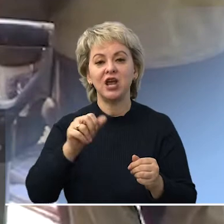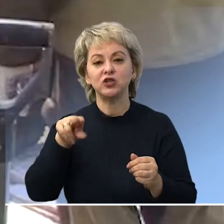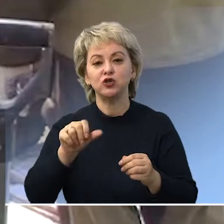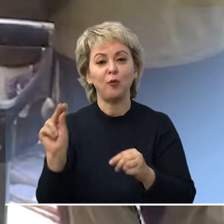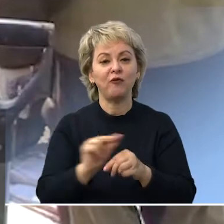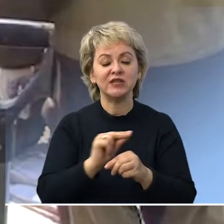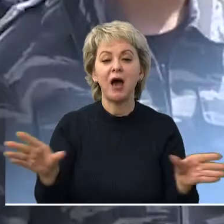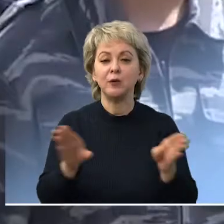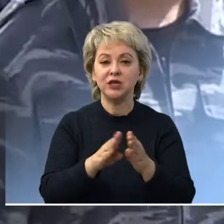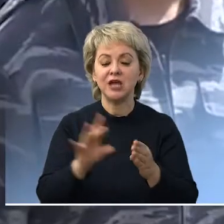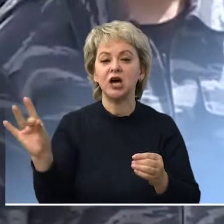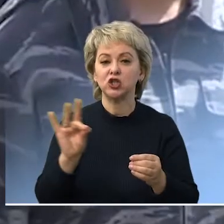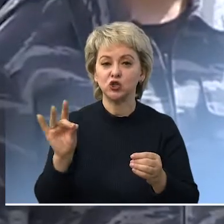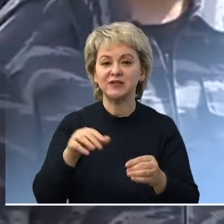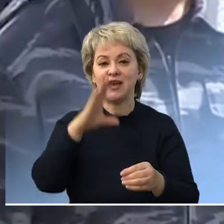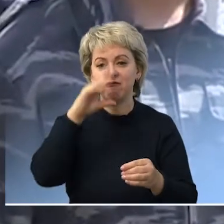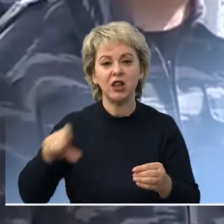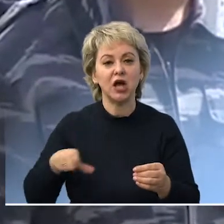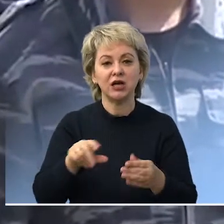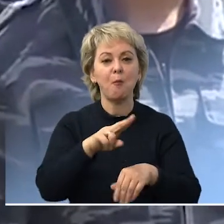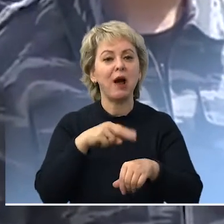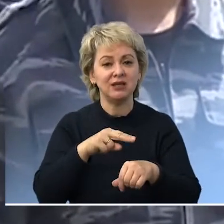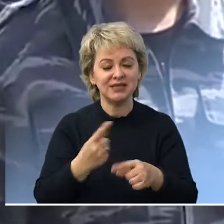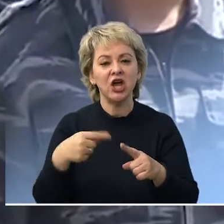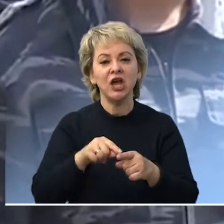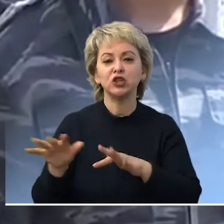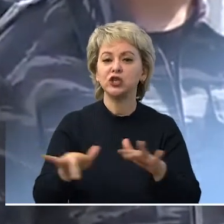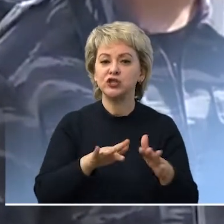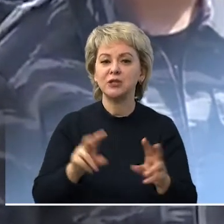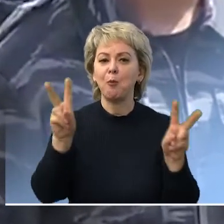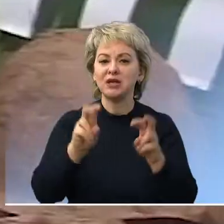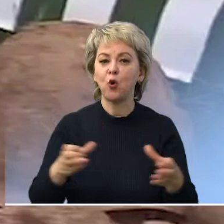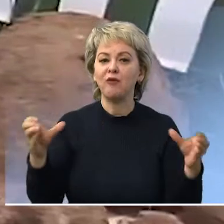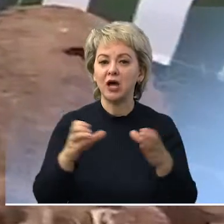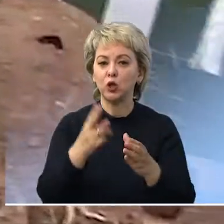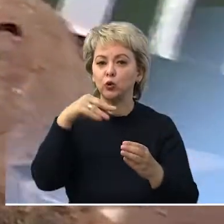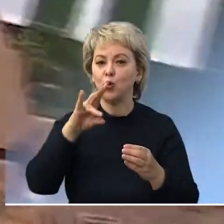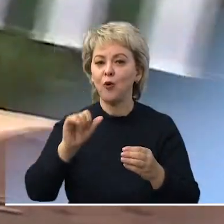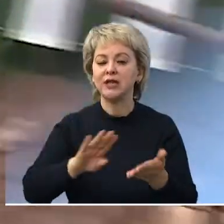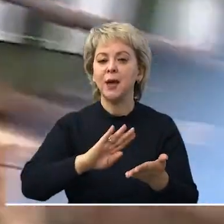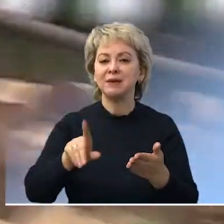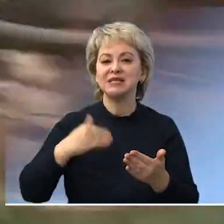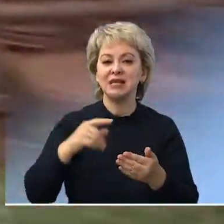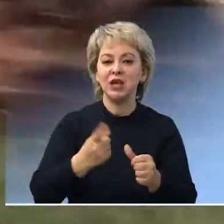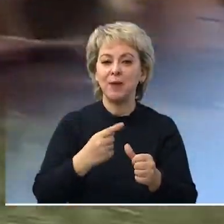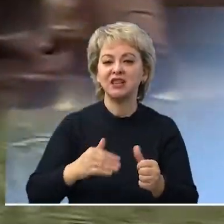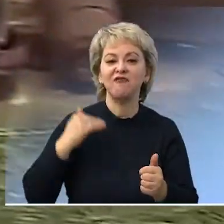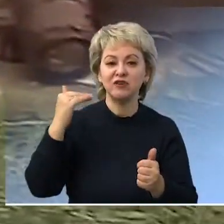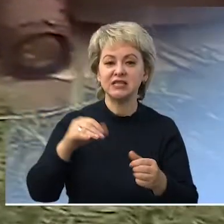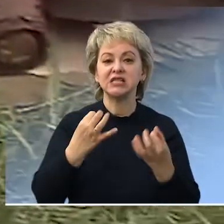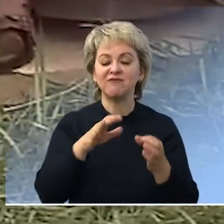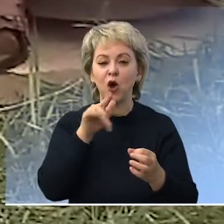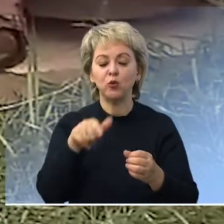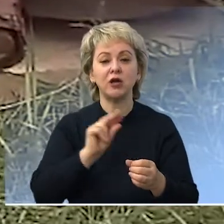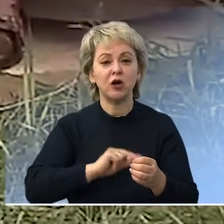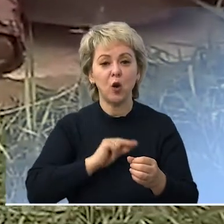патриотическому воспитанию объединяет ростовских и волгоградских полицейских. Это деятельность поисковых отрядов «Дон» и «Безымянная высота». В свободное